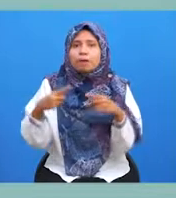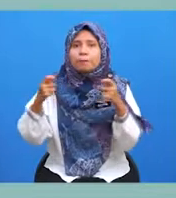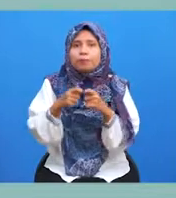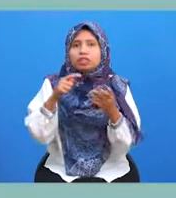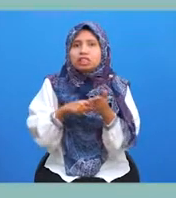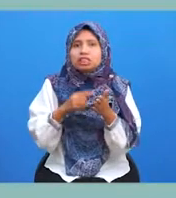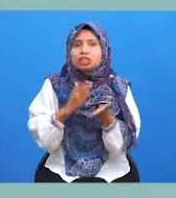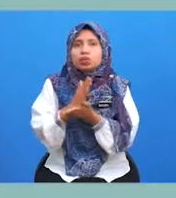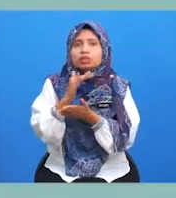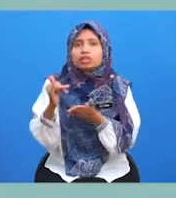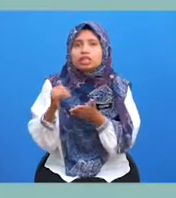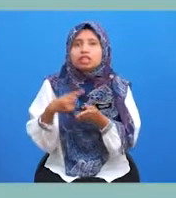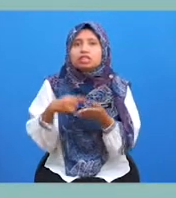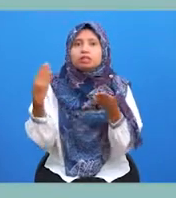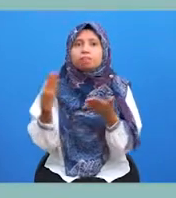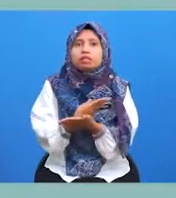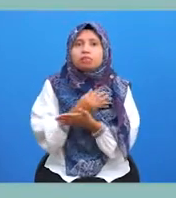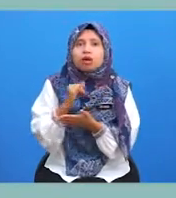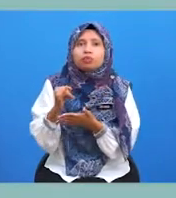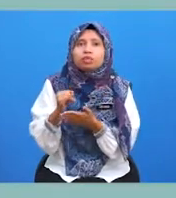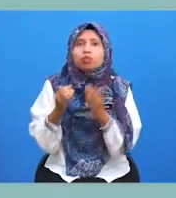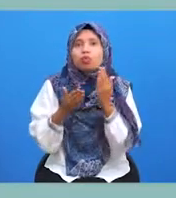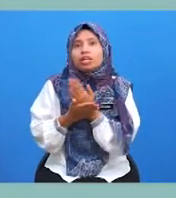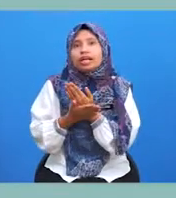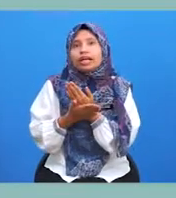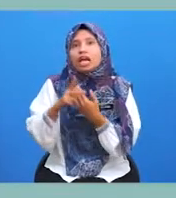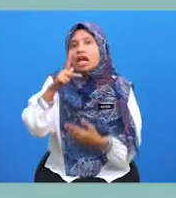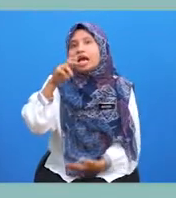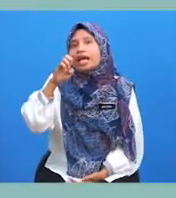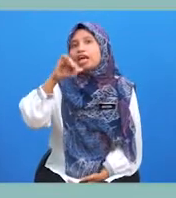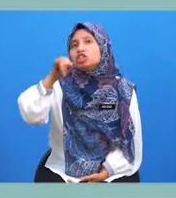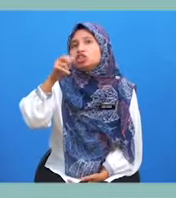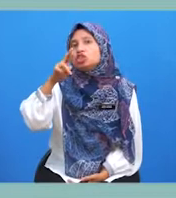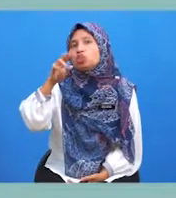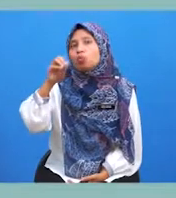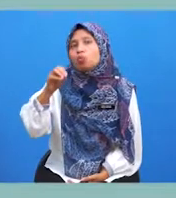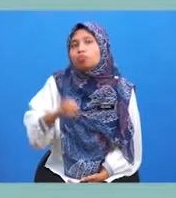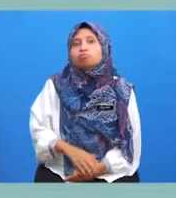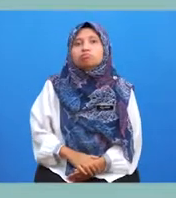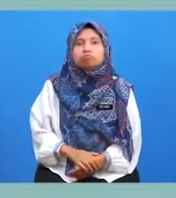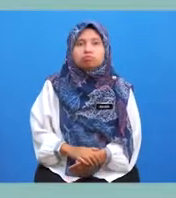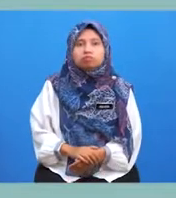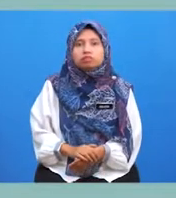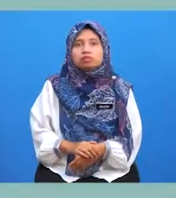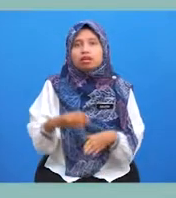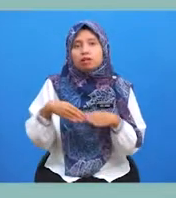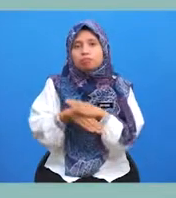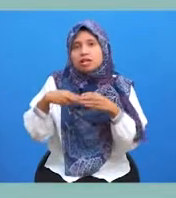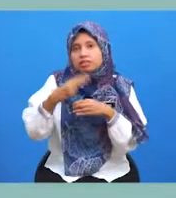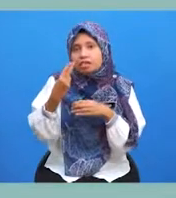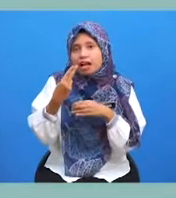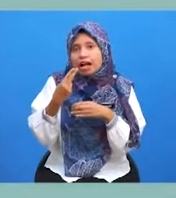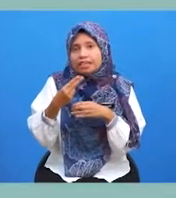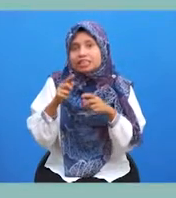Hasil penemuan ini seterusnya diperbaharui oleh Kenjiro Takayanagi